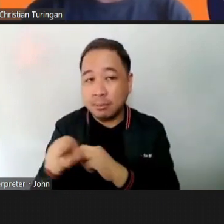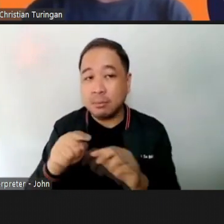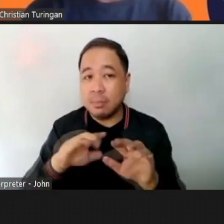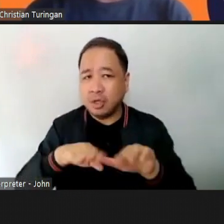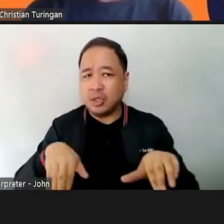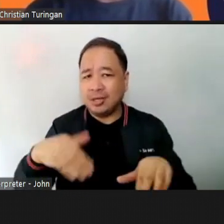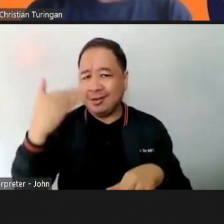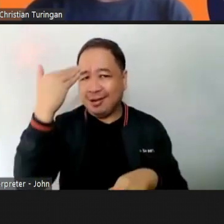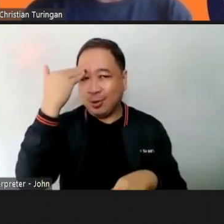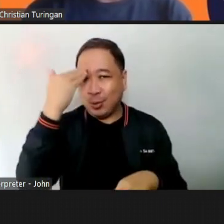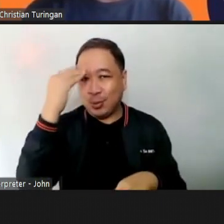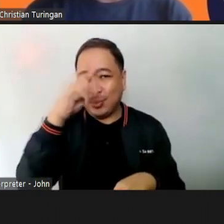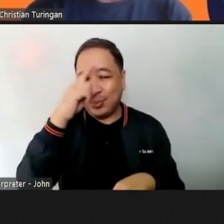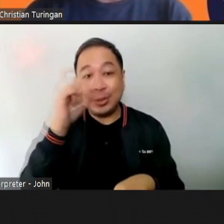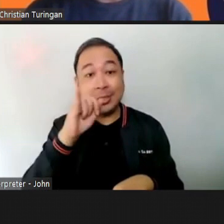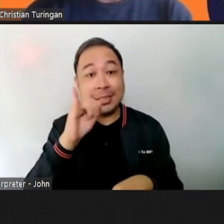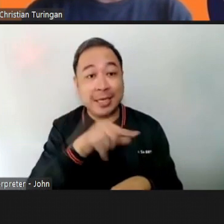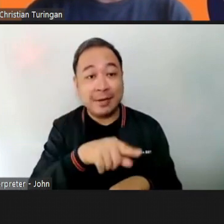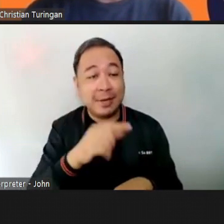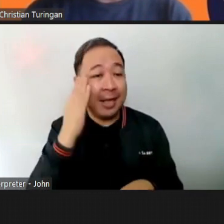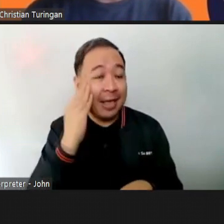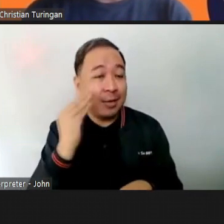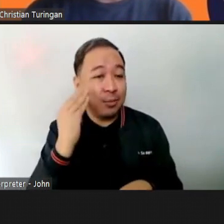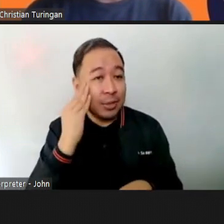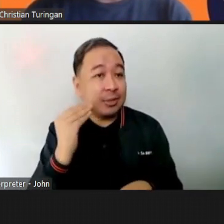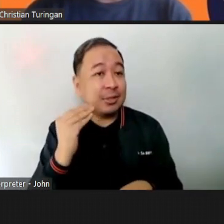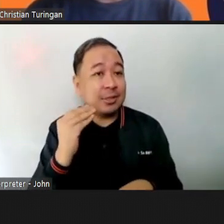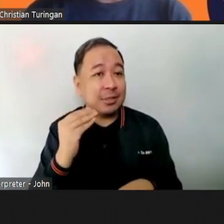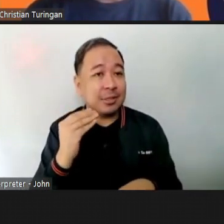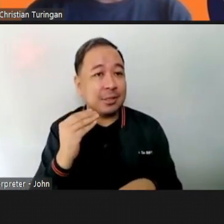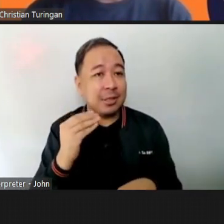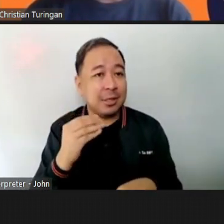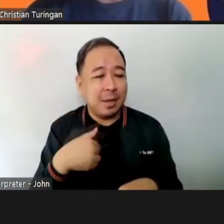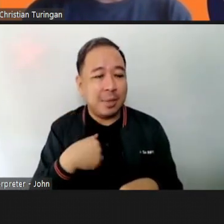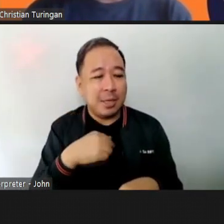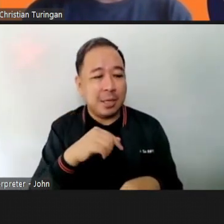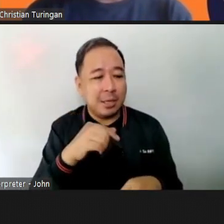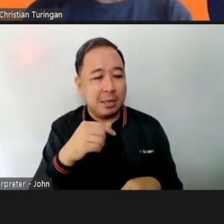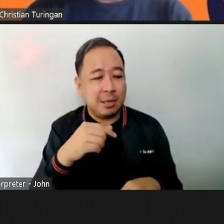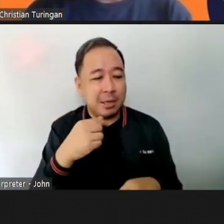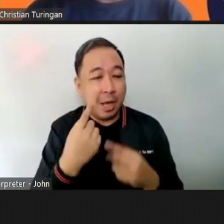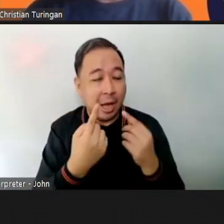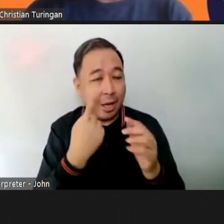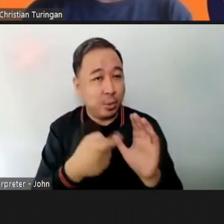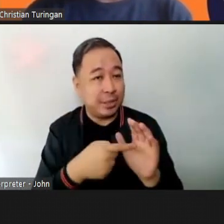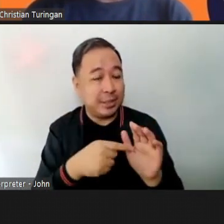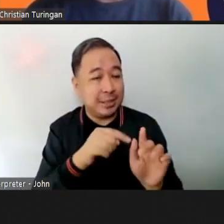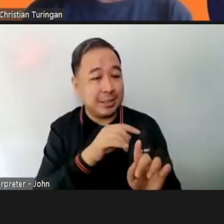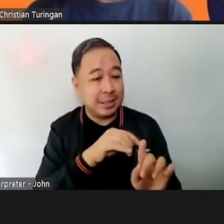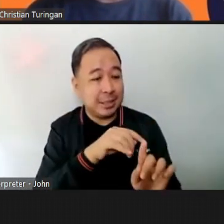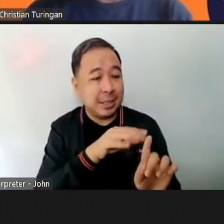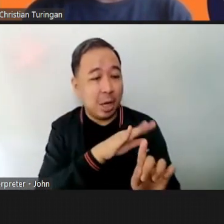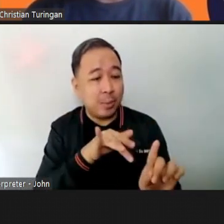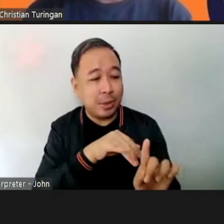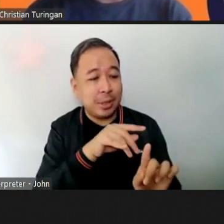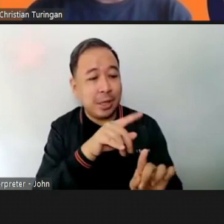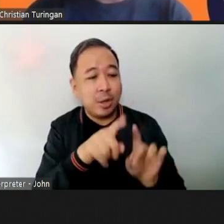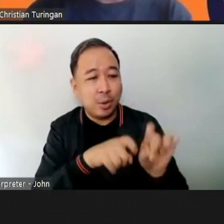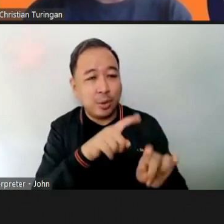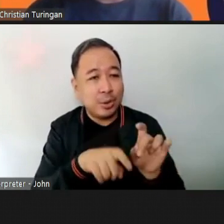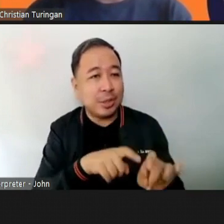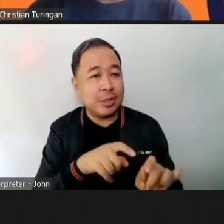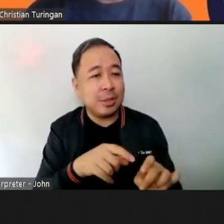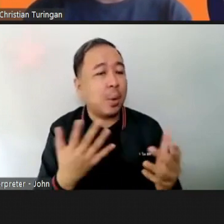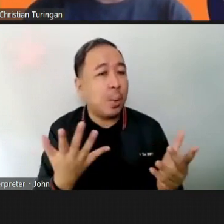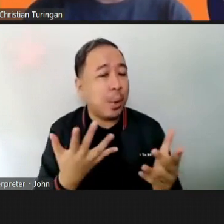kapag nakakaranas ka, madalas na itatanong nila, napapansin ko sa mga consultation, natatanong nila, saan po ako maaaring lumapit kapag ganito